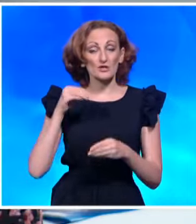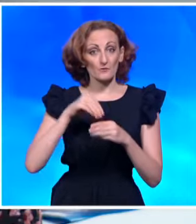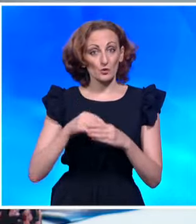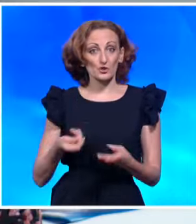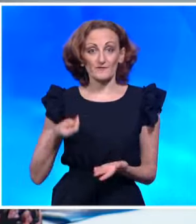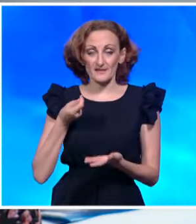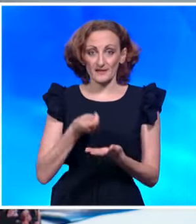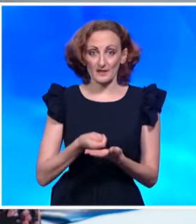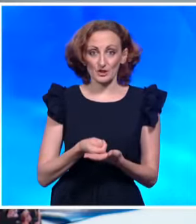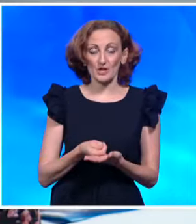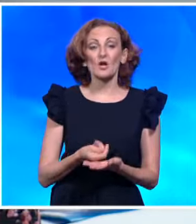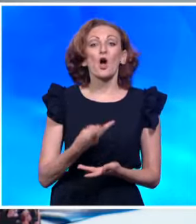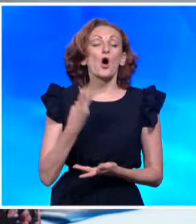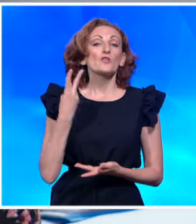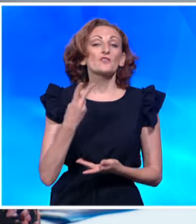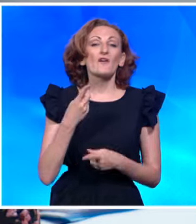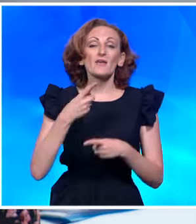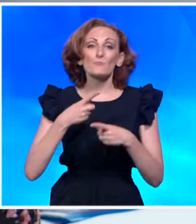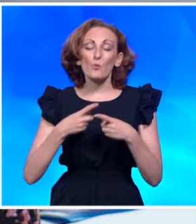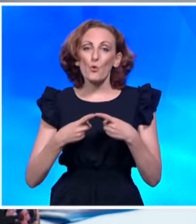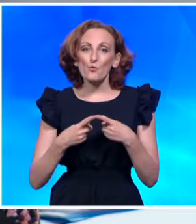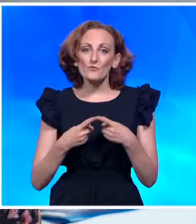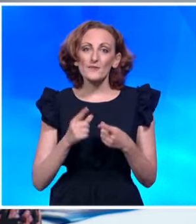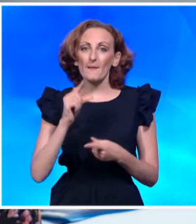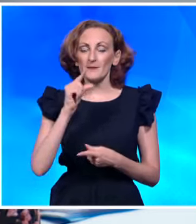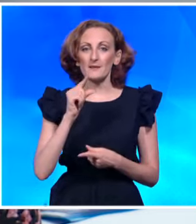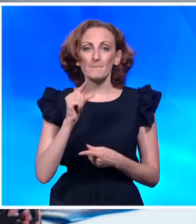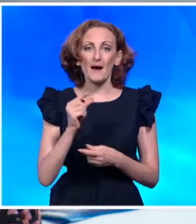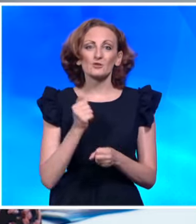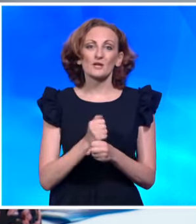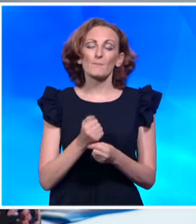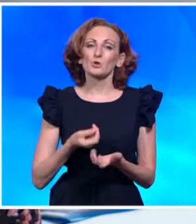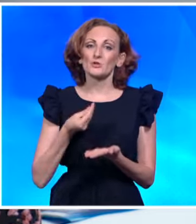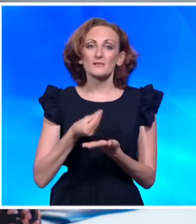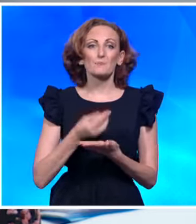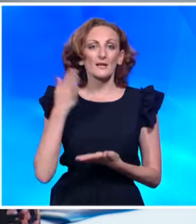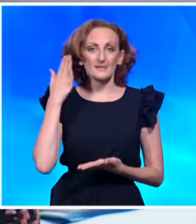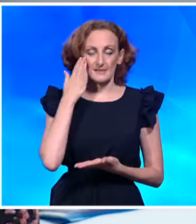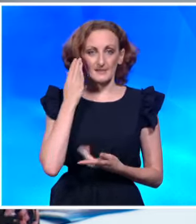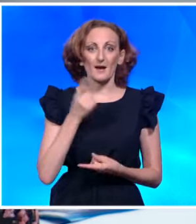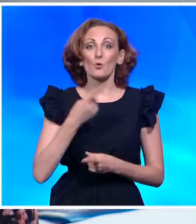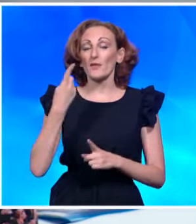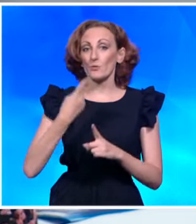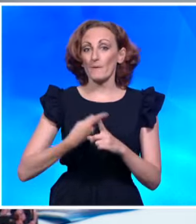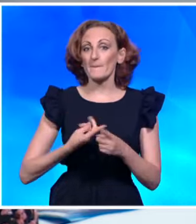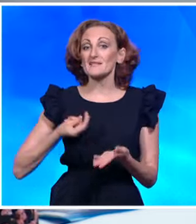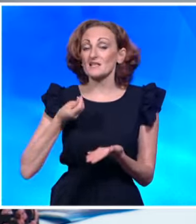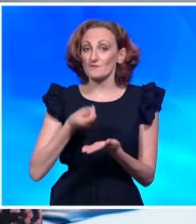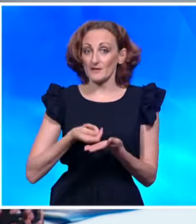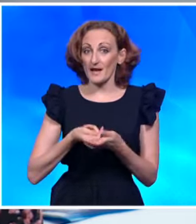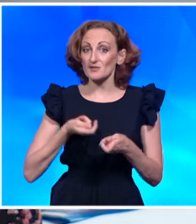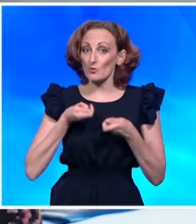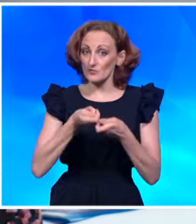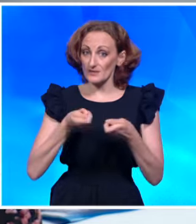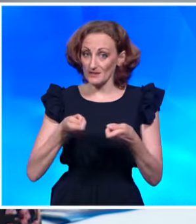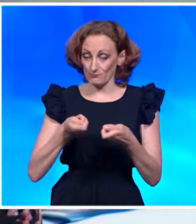Възлиза на 2,5 минимални работни заплати за страната, което е месечен финансов стимул